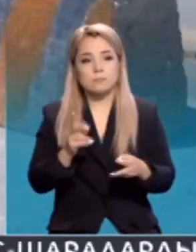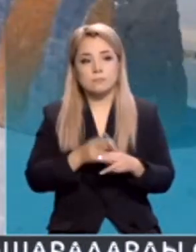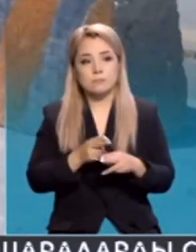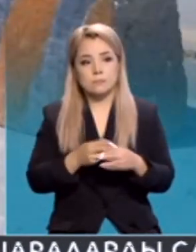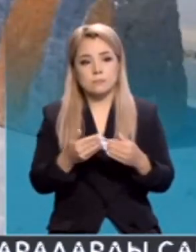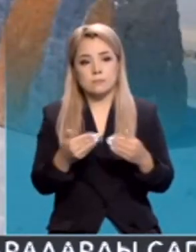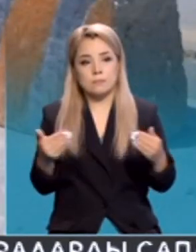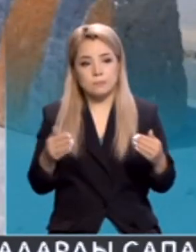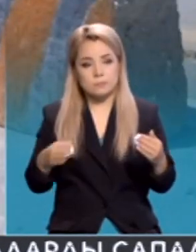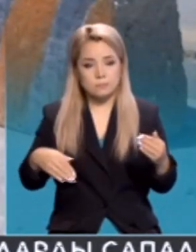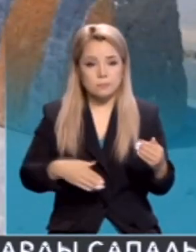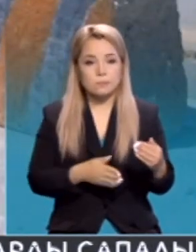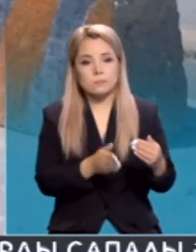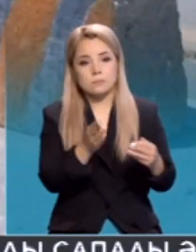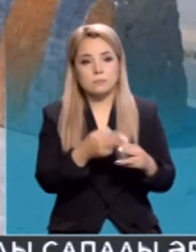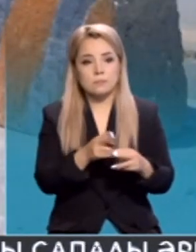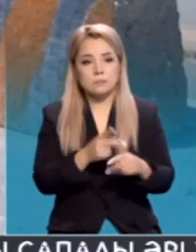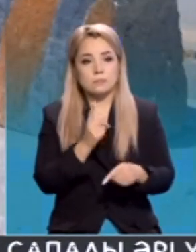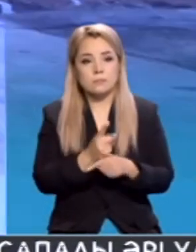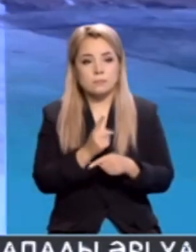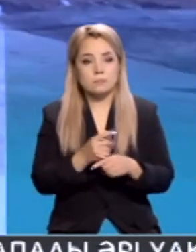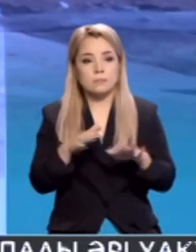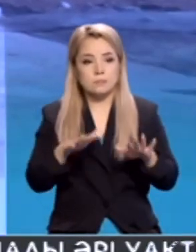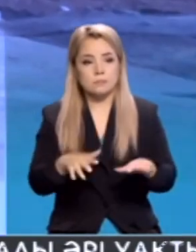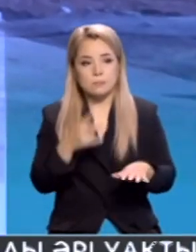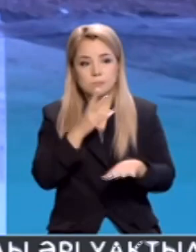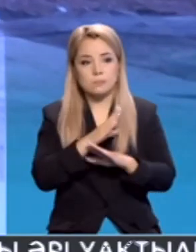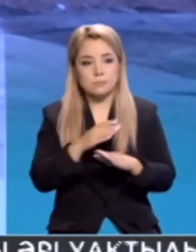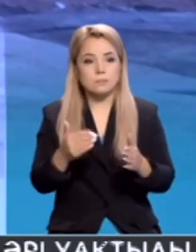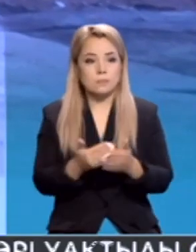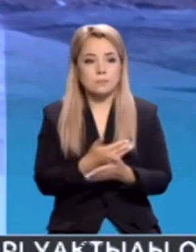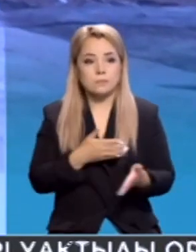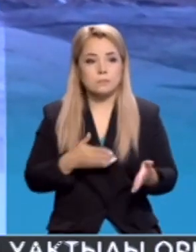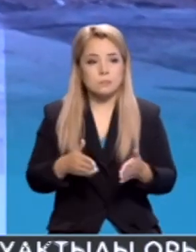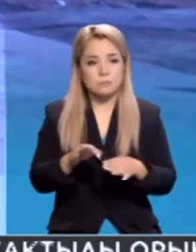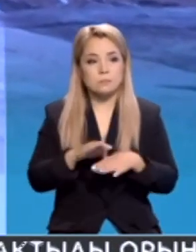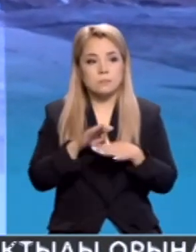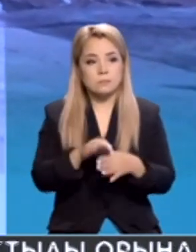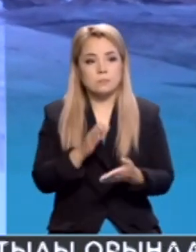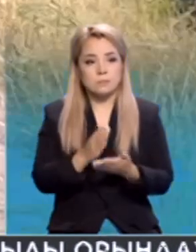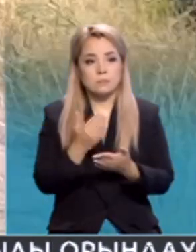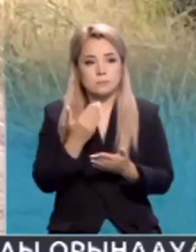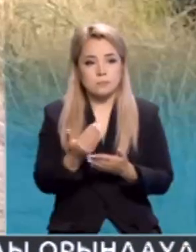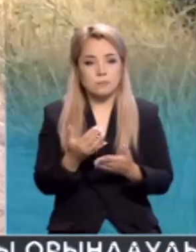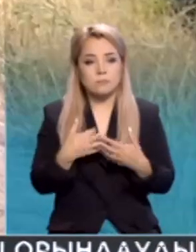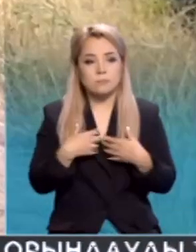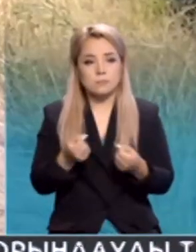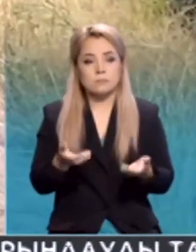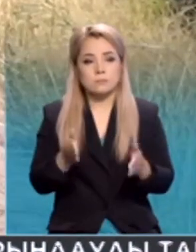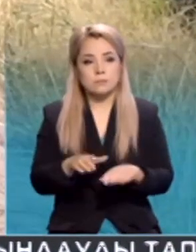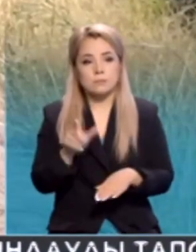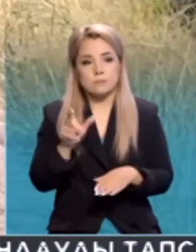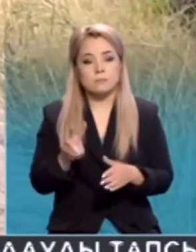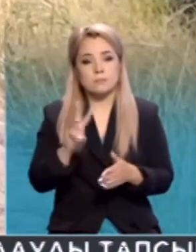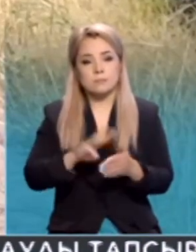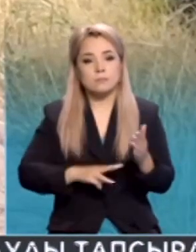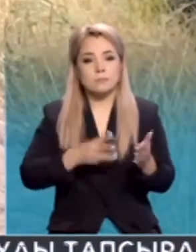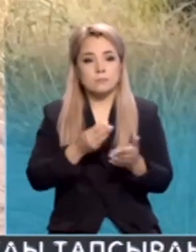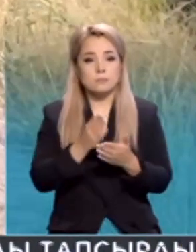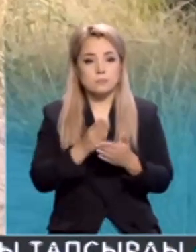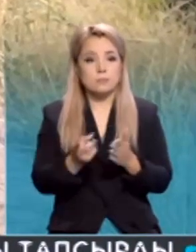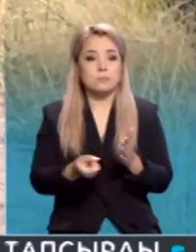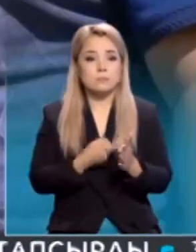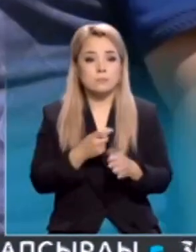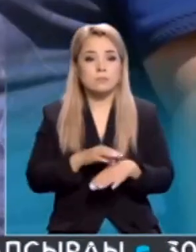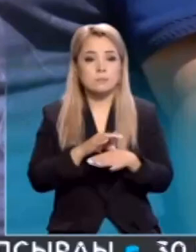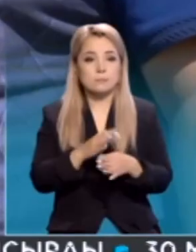кедергілерді айналып өтіп, жол қозғалысына тыйым салған белгілерге қарамаса жаңа жолда жүйткіп жүрген. Аман қалған азаматша айыппұлмен құтылды, ал